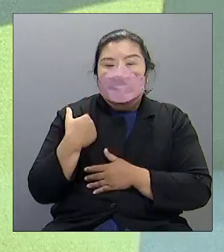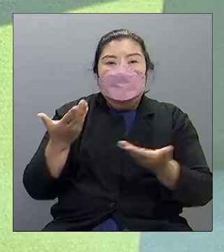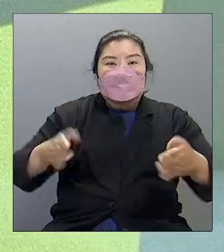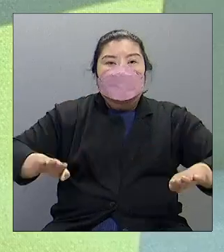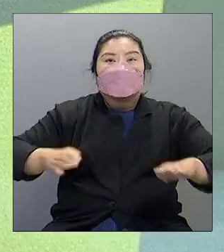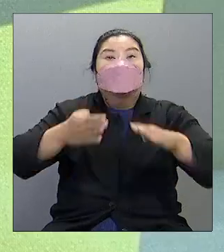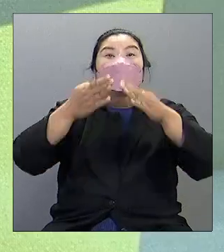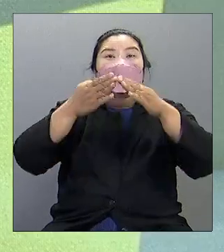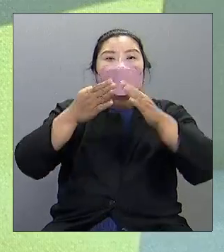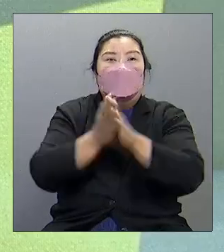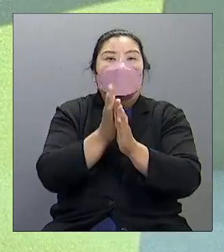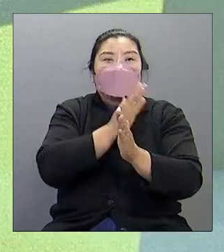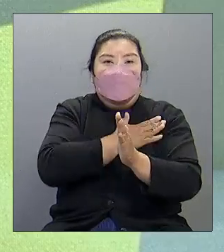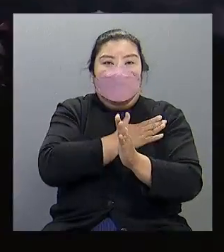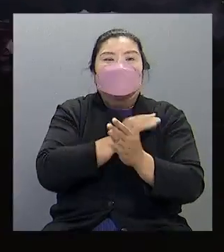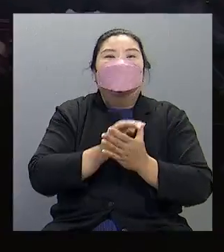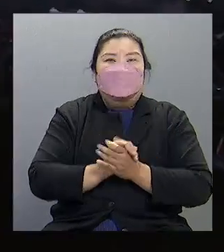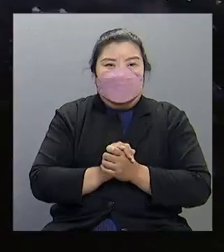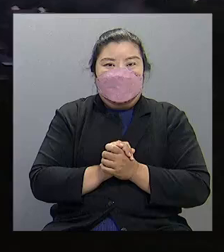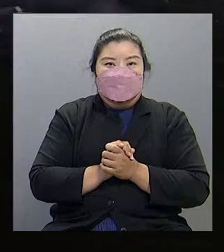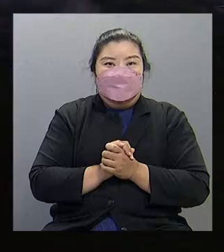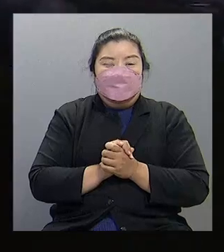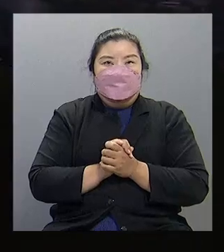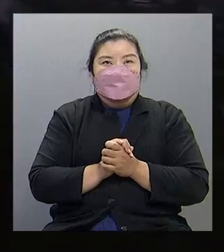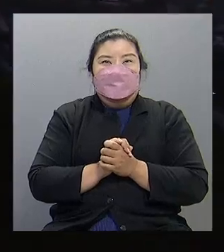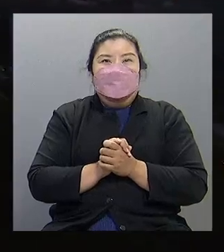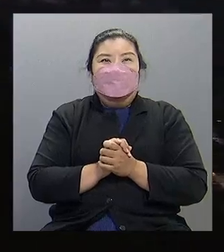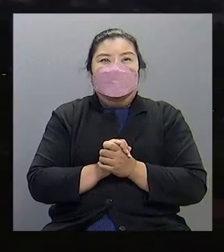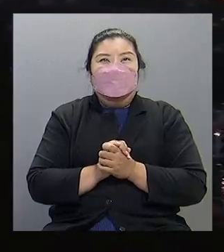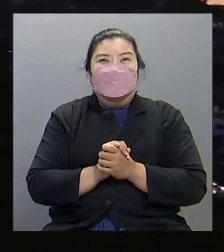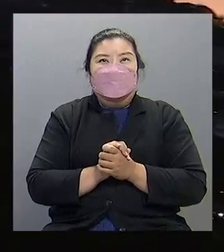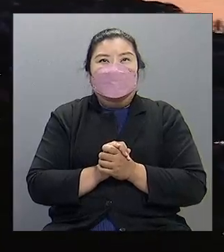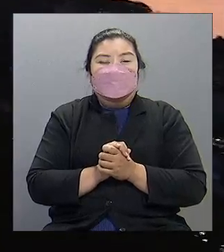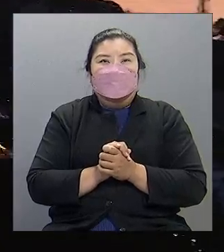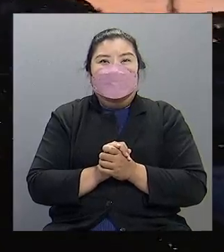และวัดเชียงทองนั่นเองค่ะเอลคคุผชม